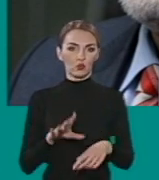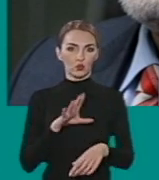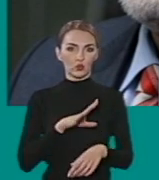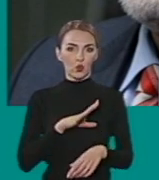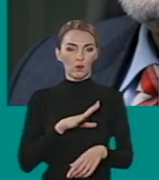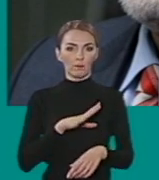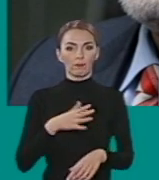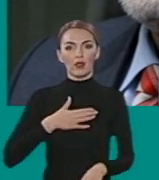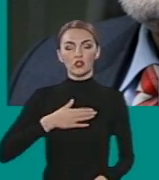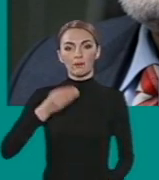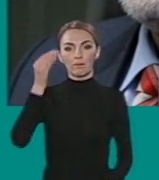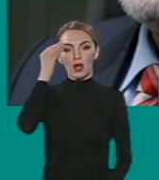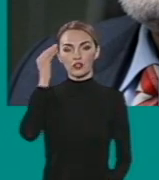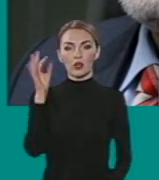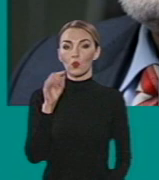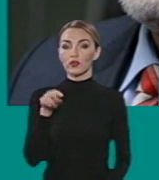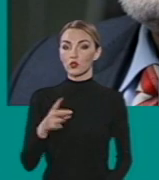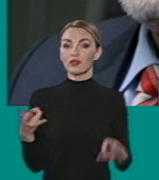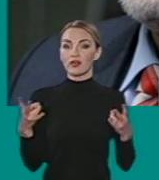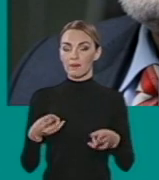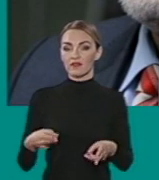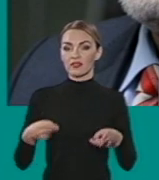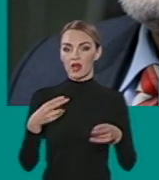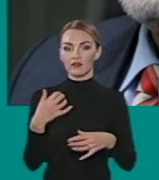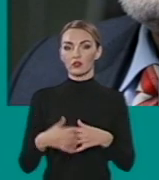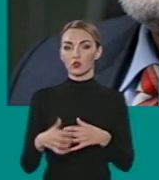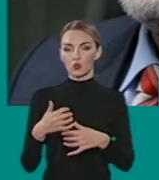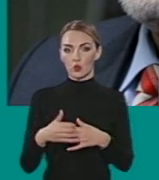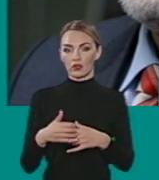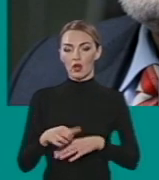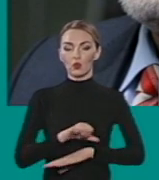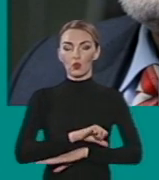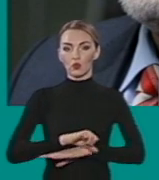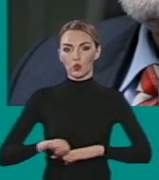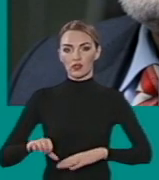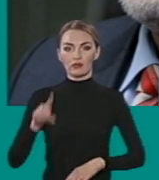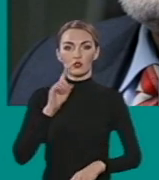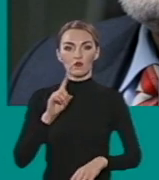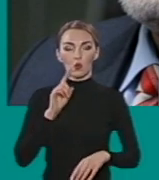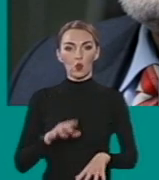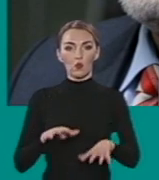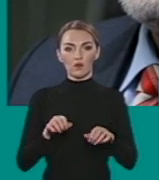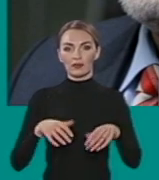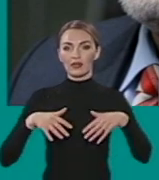наше бачення про те, що саме треба виїжджати в Херсон на кордон з тимчасово окупованим Кримом, безпосередньо на